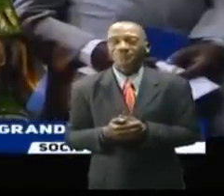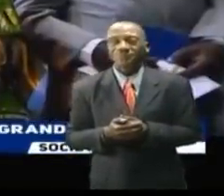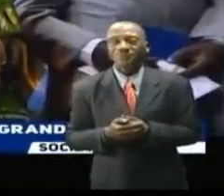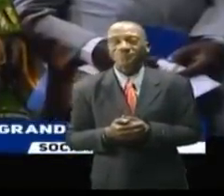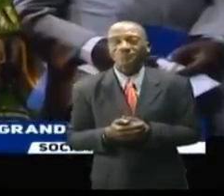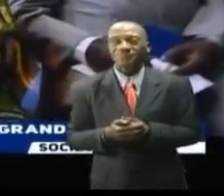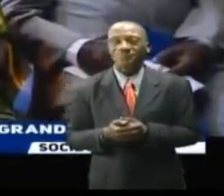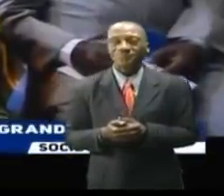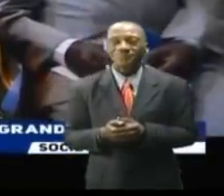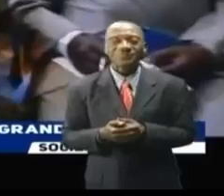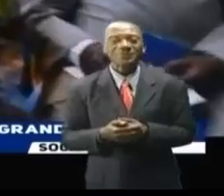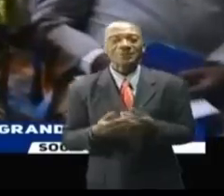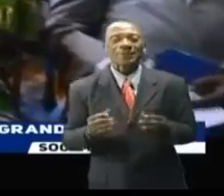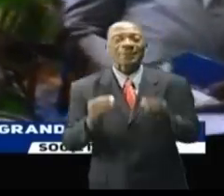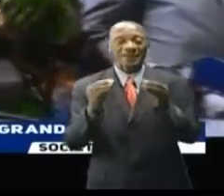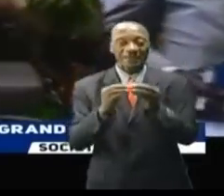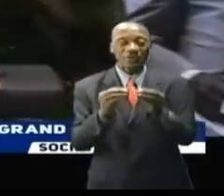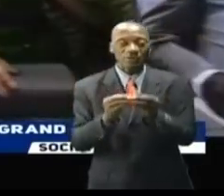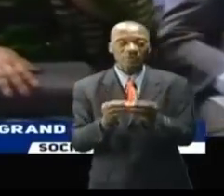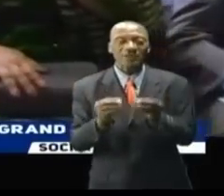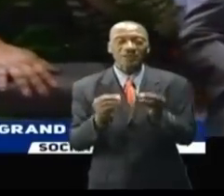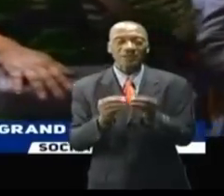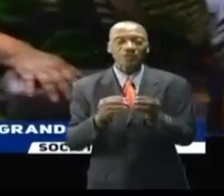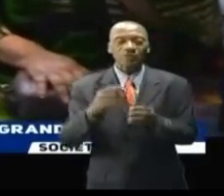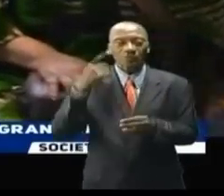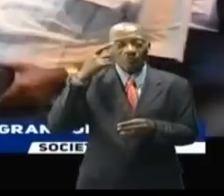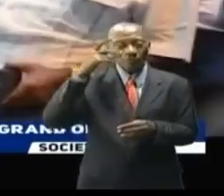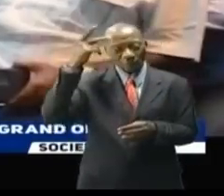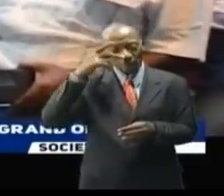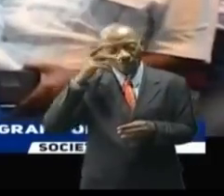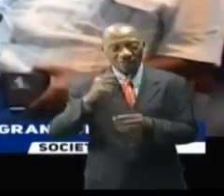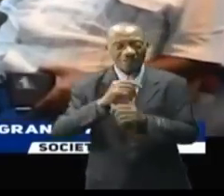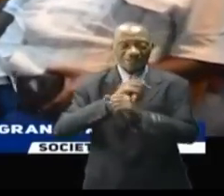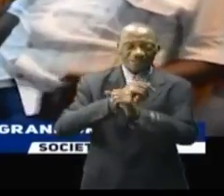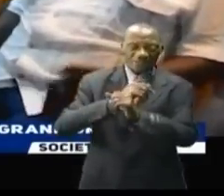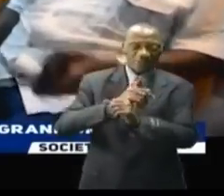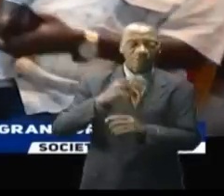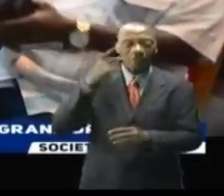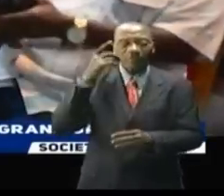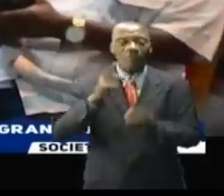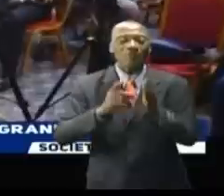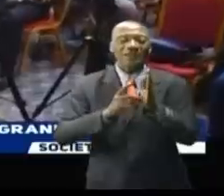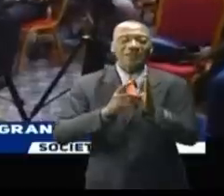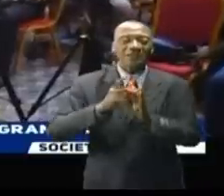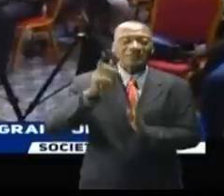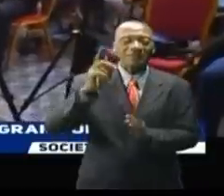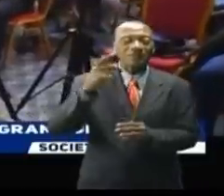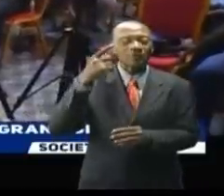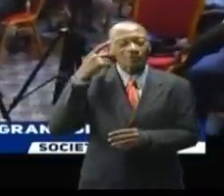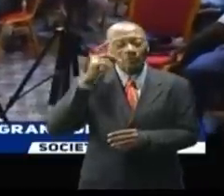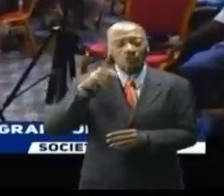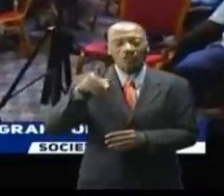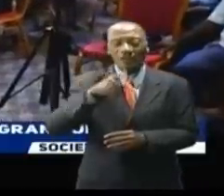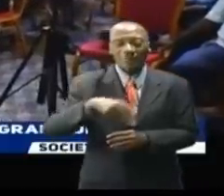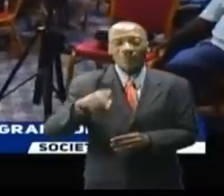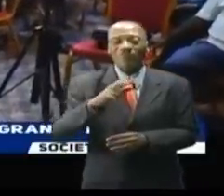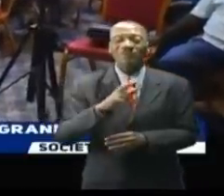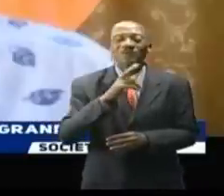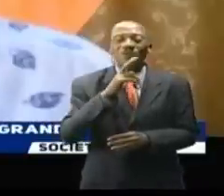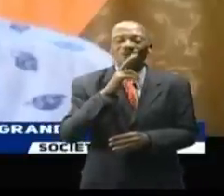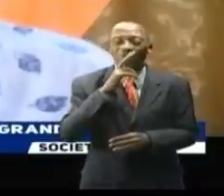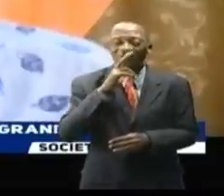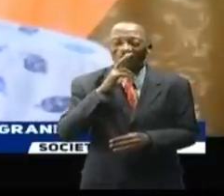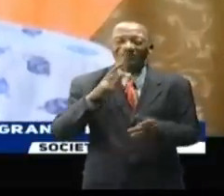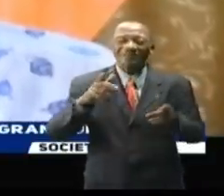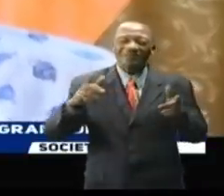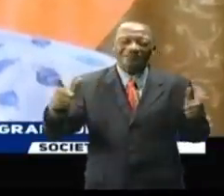décembre prochain le forum sur la politique, la sécurité et le développement de l'espace Grand Oriental qui regroupe les provinces de